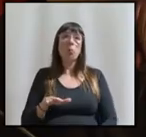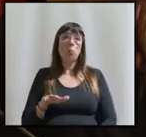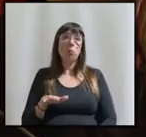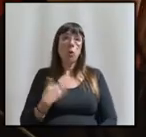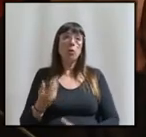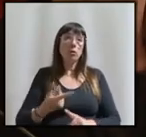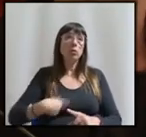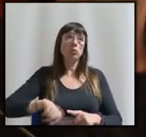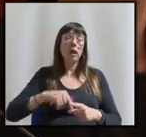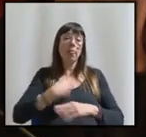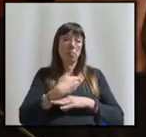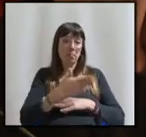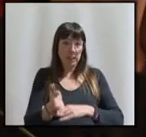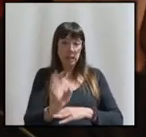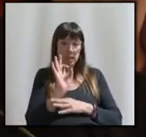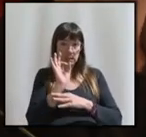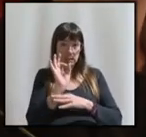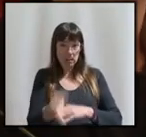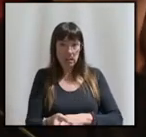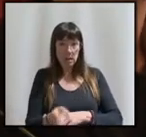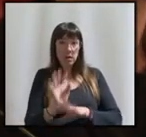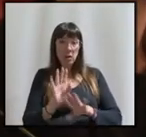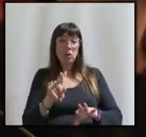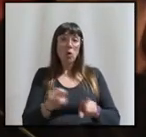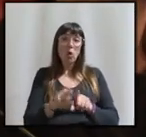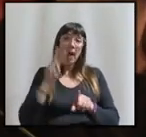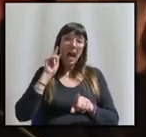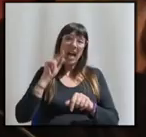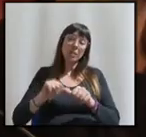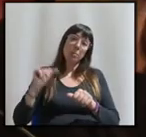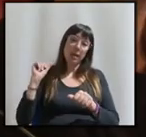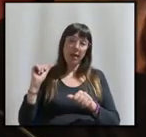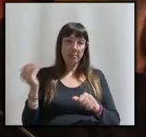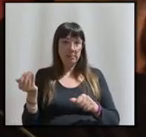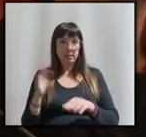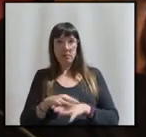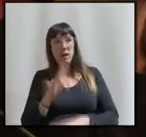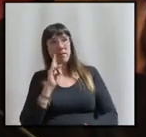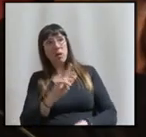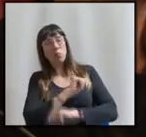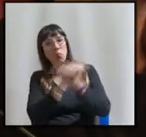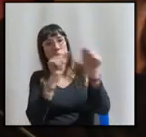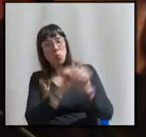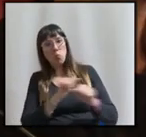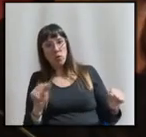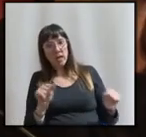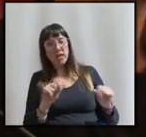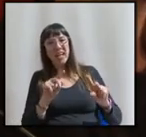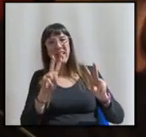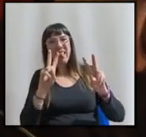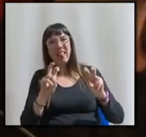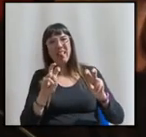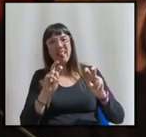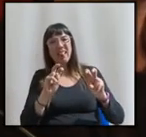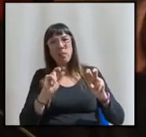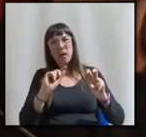Però aquest anar tard ens ha servit d'experiència per veure que hi ha models. Actualment estem parlant dels